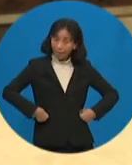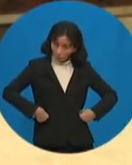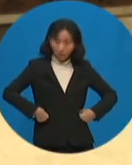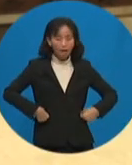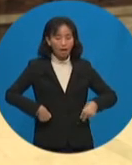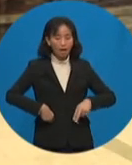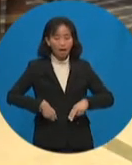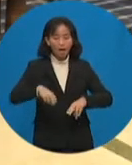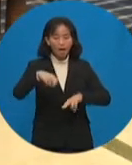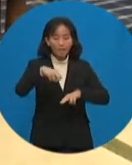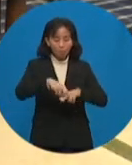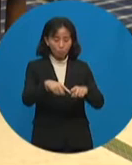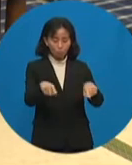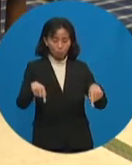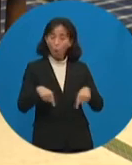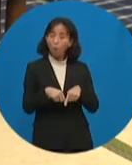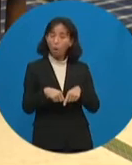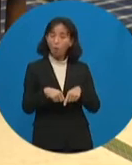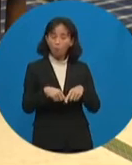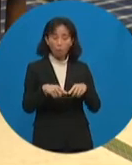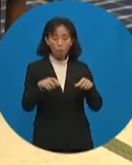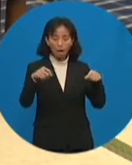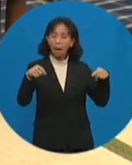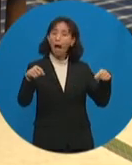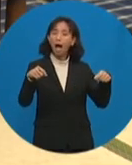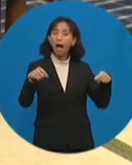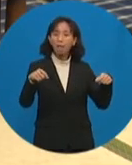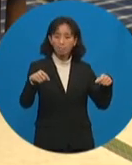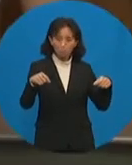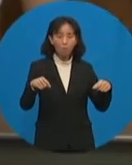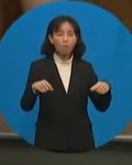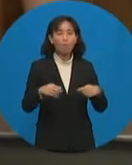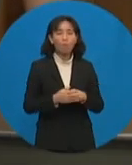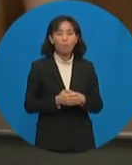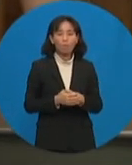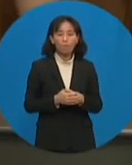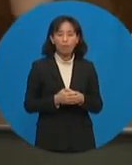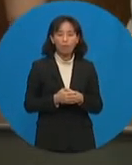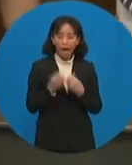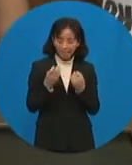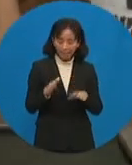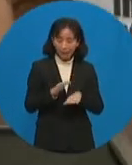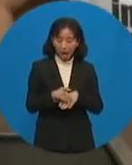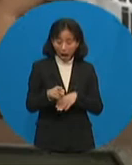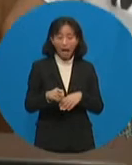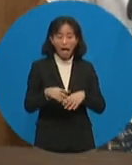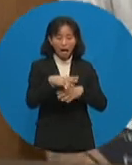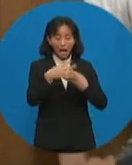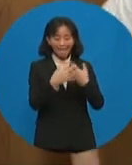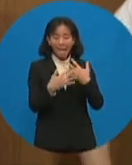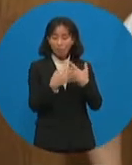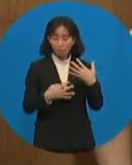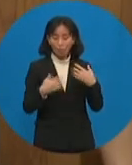い、 アパレルの要素を取り入れて、 あ、そうなんですね、はい、これはもしかしてあのチェックシャツですか。 そうです